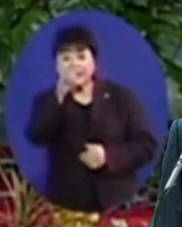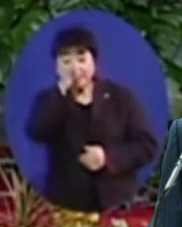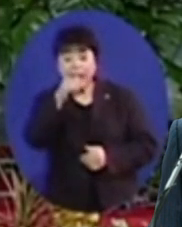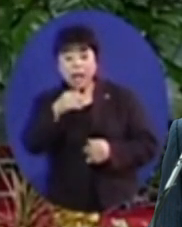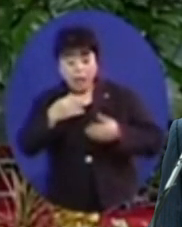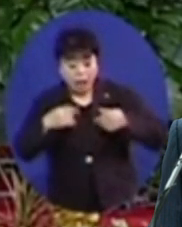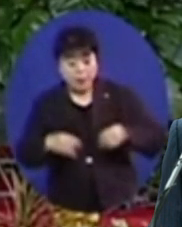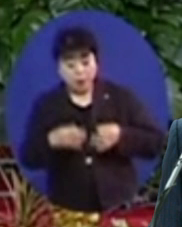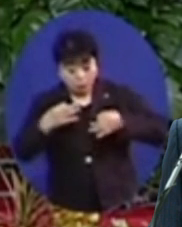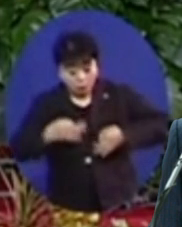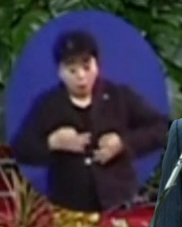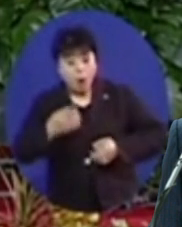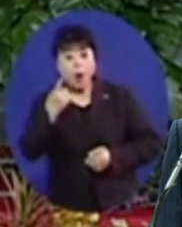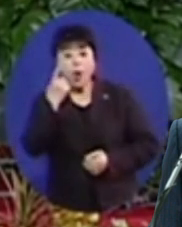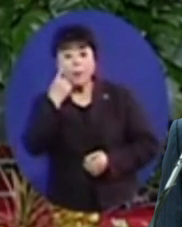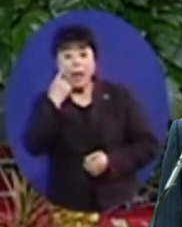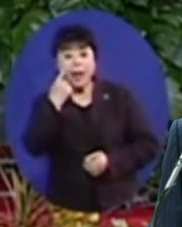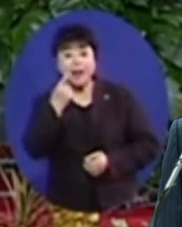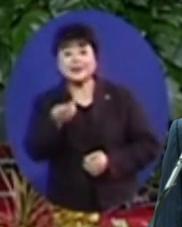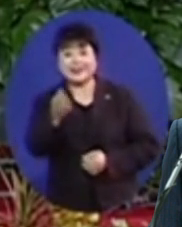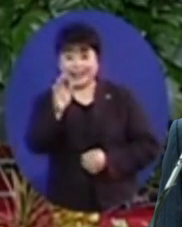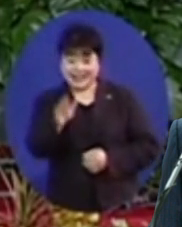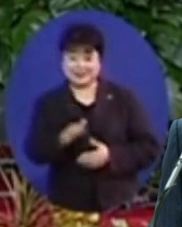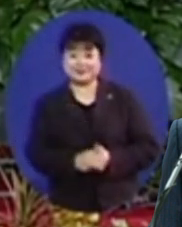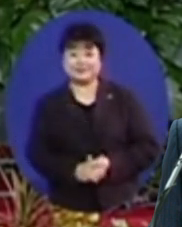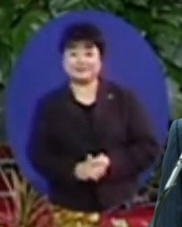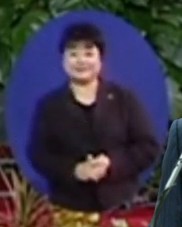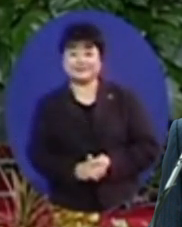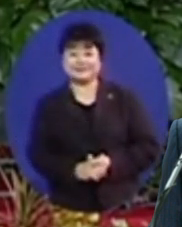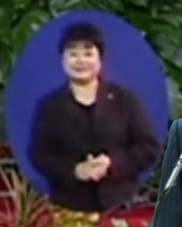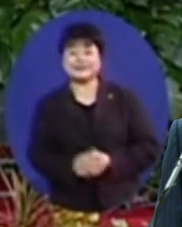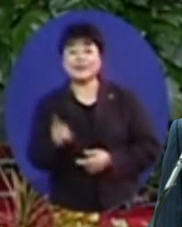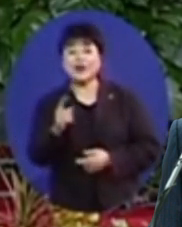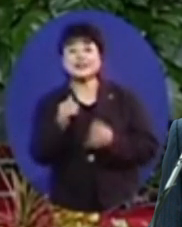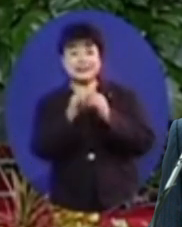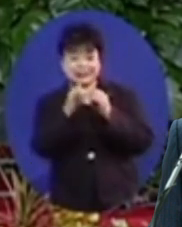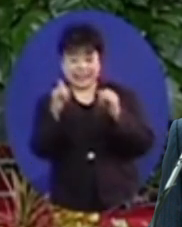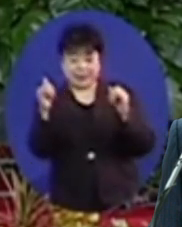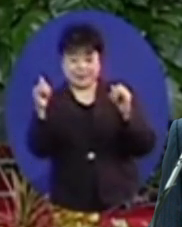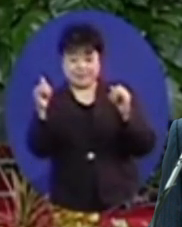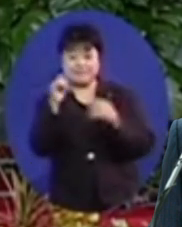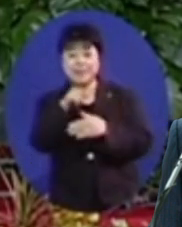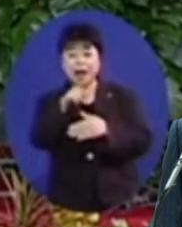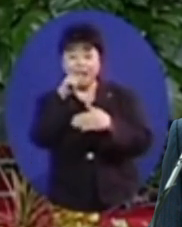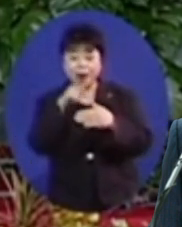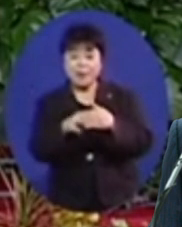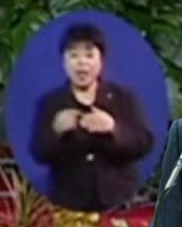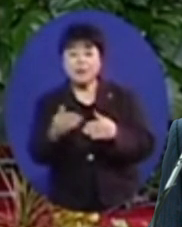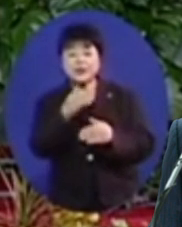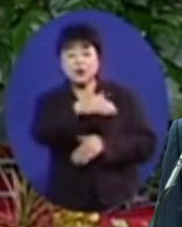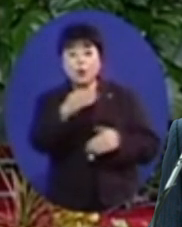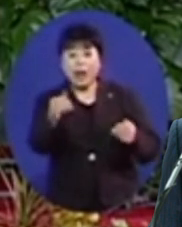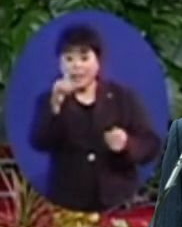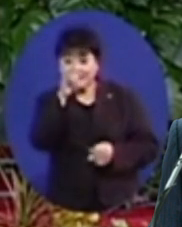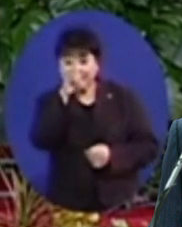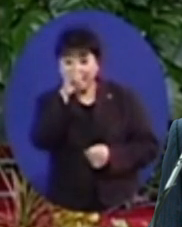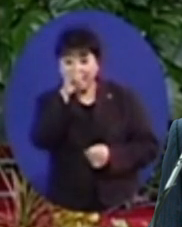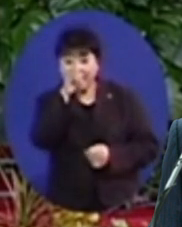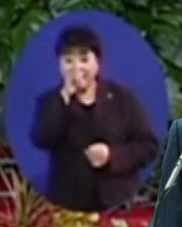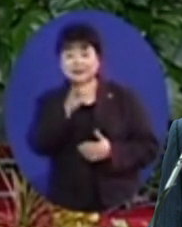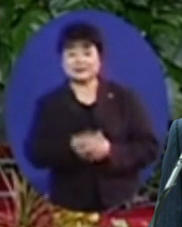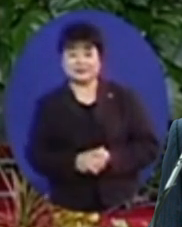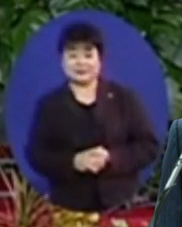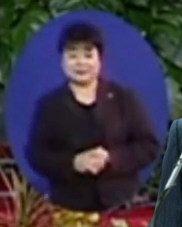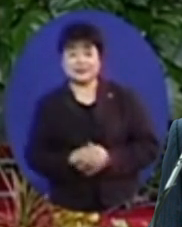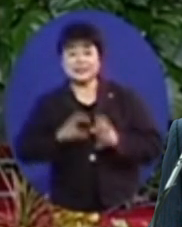있습니다. 그런데 어떠한 사람의 마음에는 이 빈 공간을 세상과